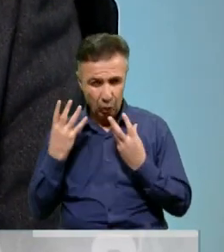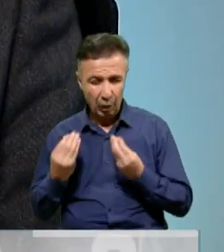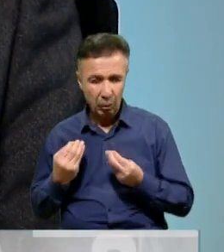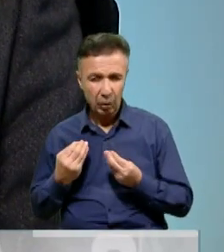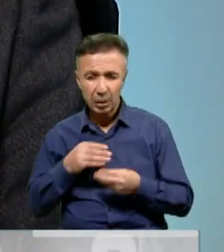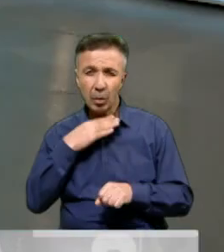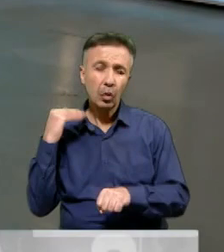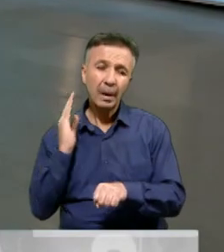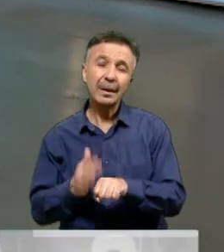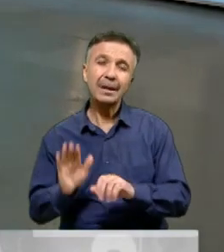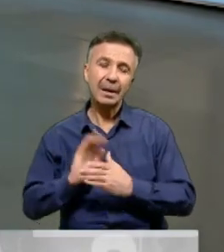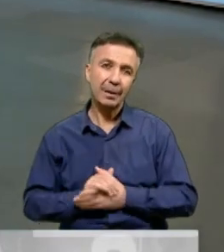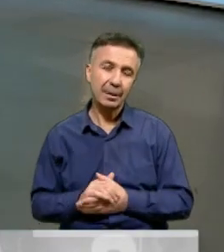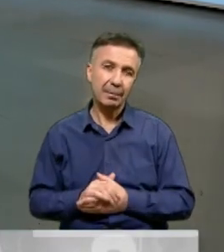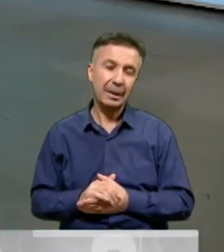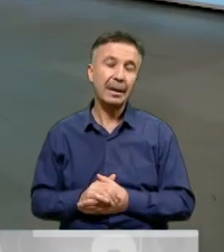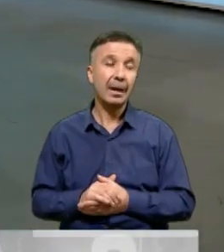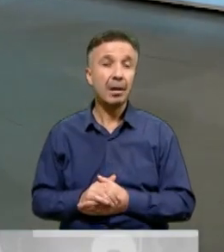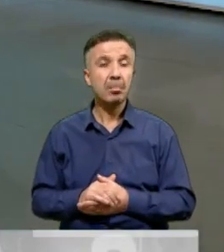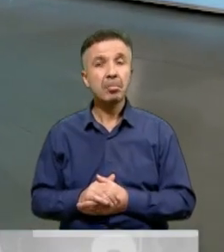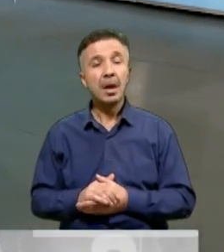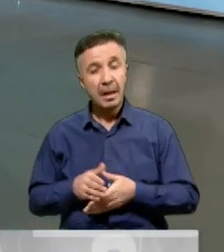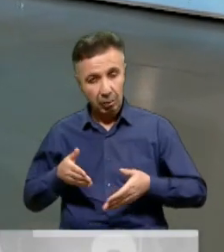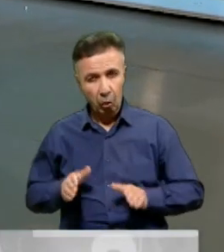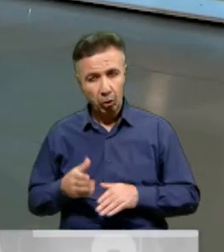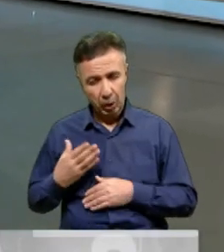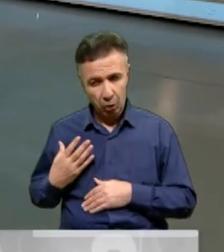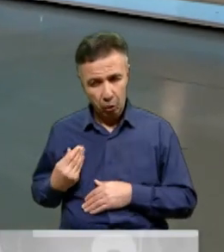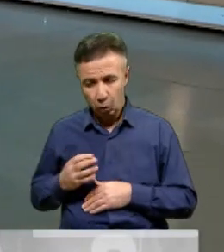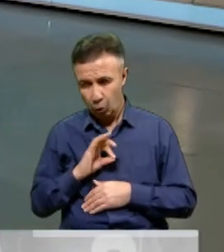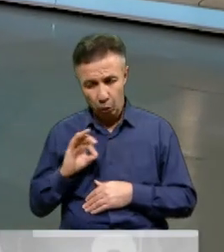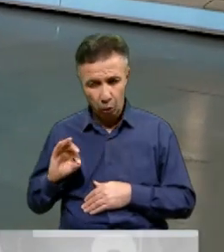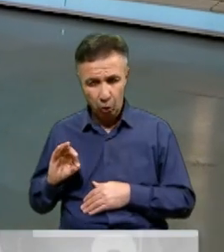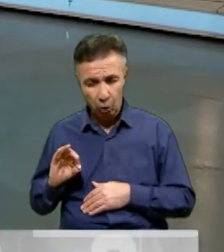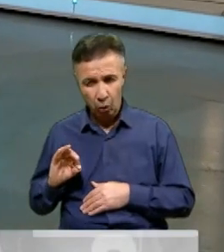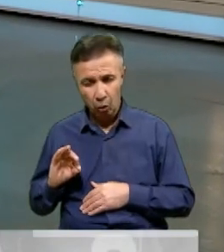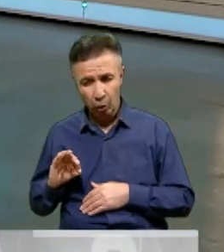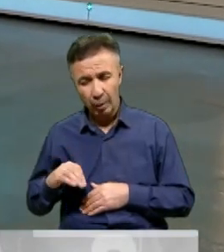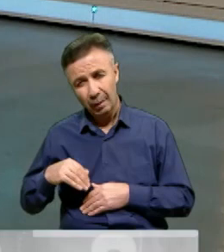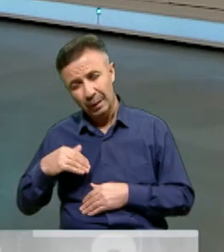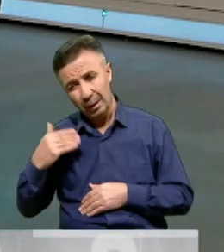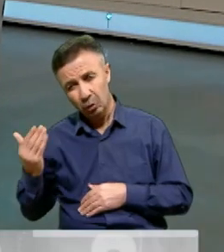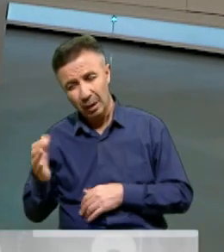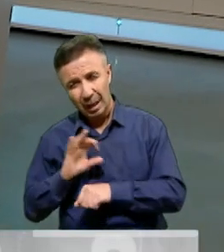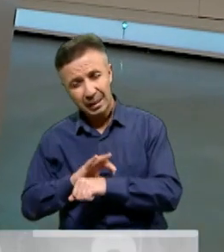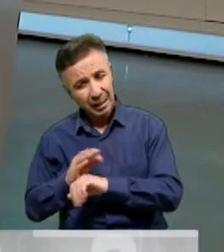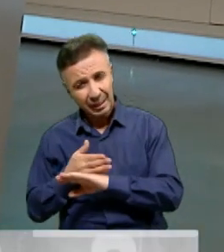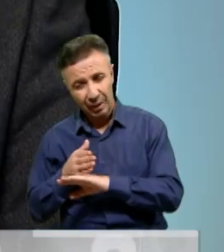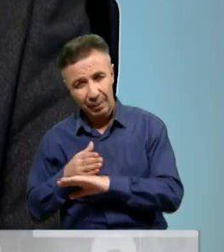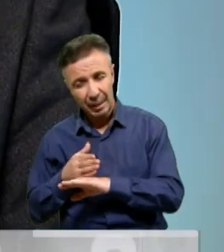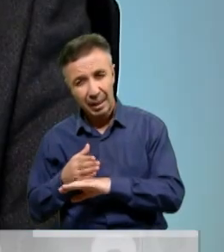kurban edilemez. Eyvah. Yani ya doğuştan sütü yok, kör veyahut da daha sonra bir hastalıktan dolayı kör